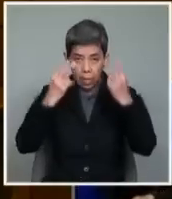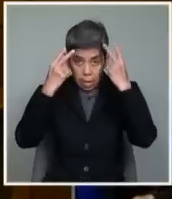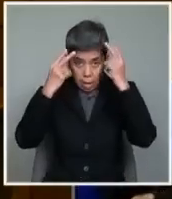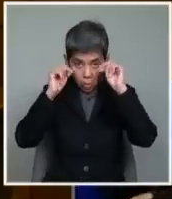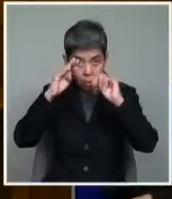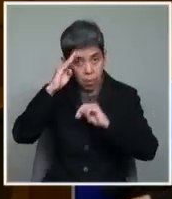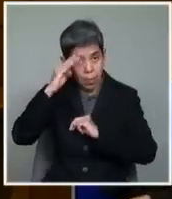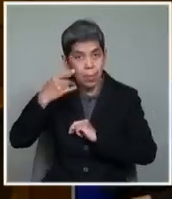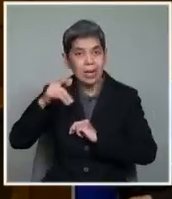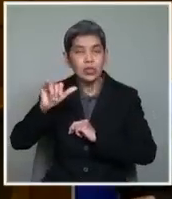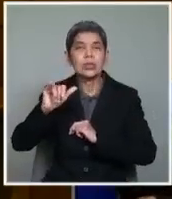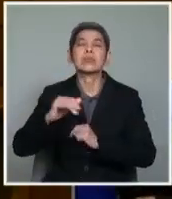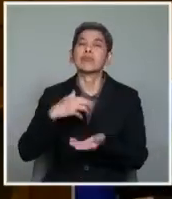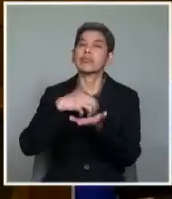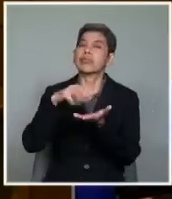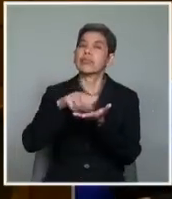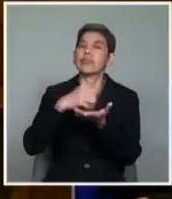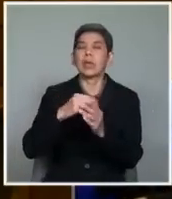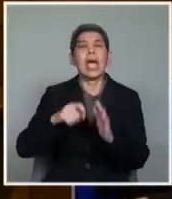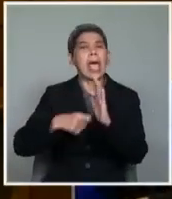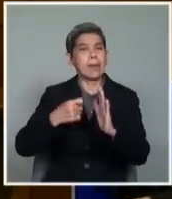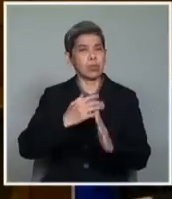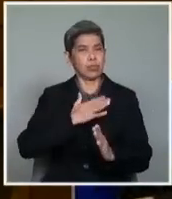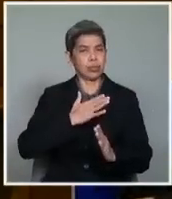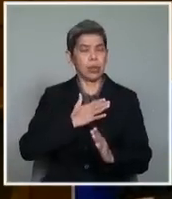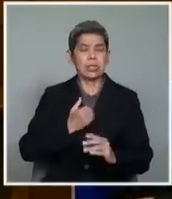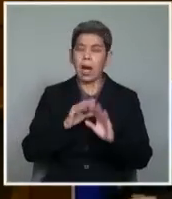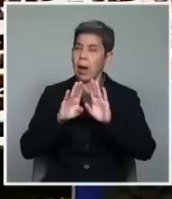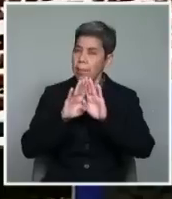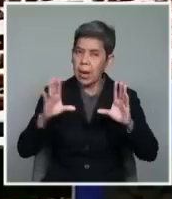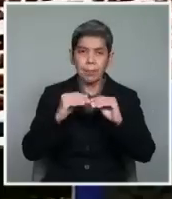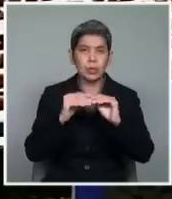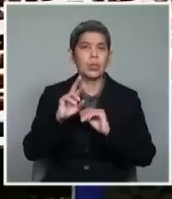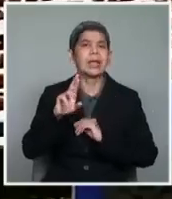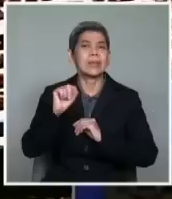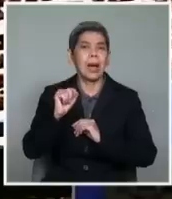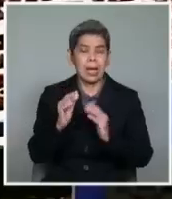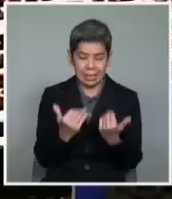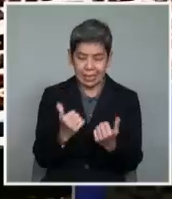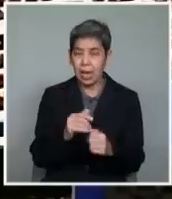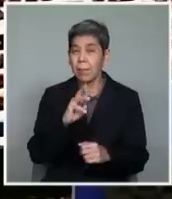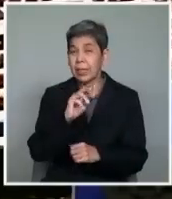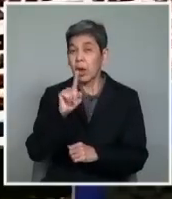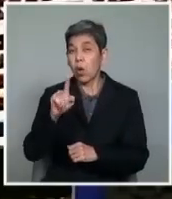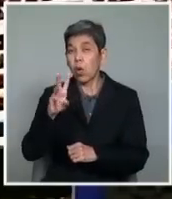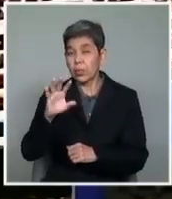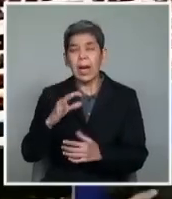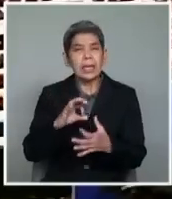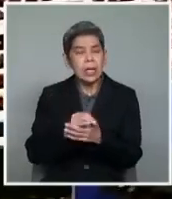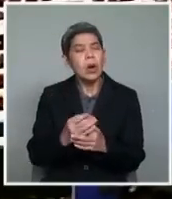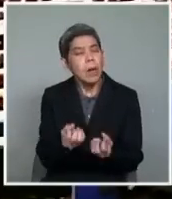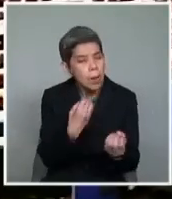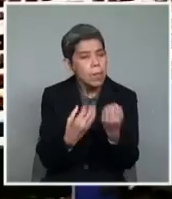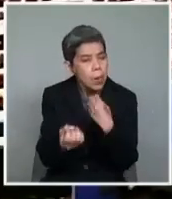โอชานายกรัฐมนตรีได้ชี้แจงถึงหลักการและเหตุผลในการขอเปิดประชุมร่วมรัฐสภาตามมาตรา165เพื่อรับฟัง